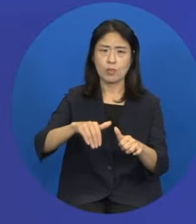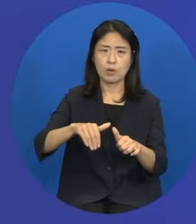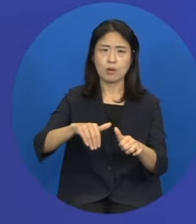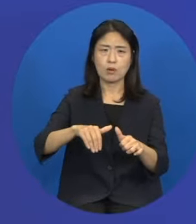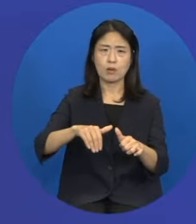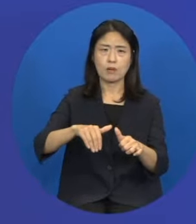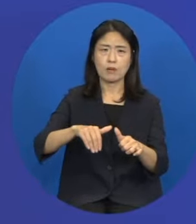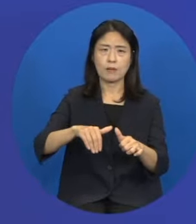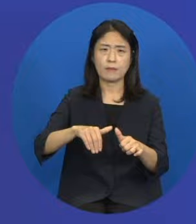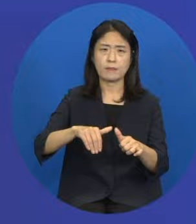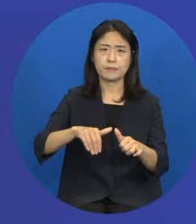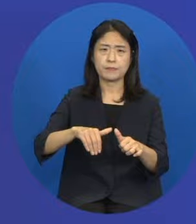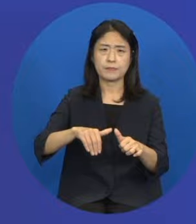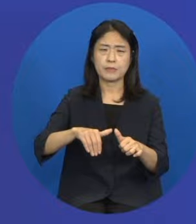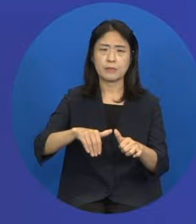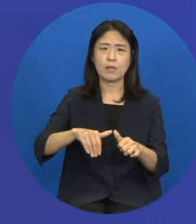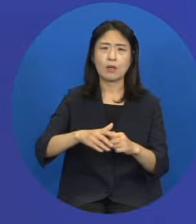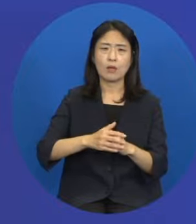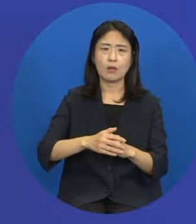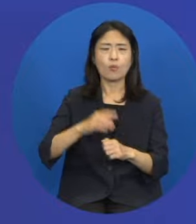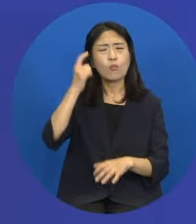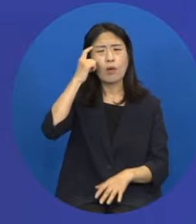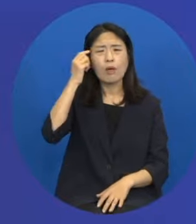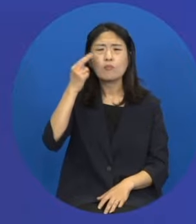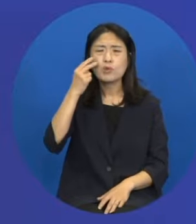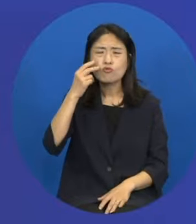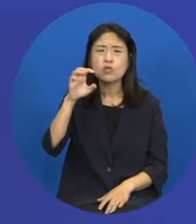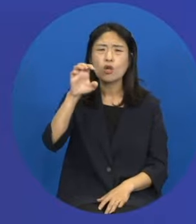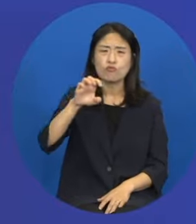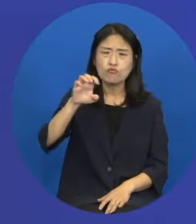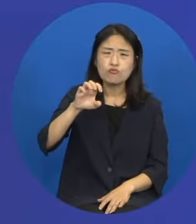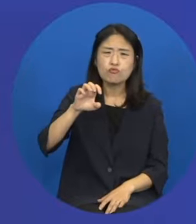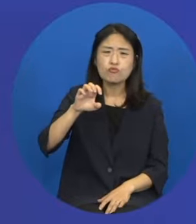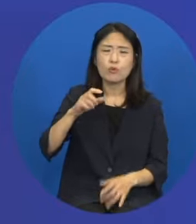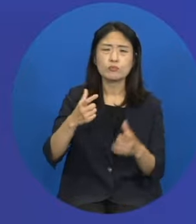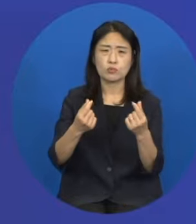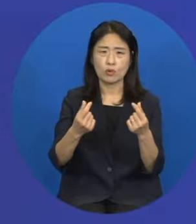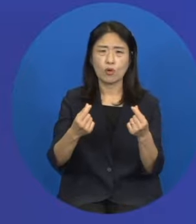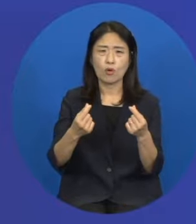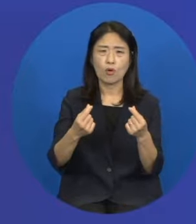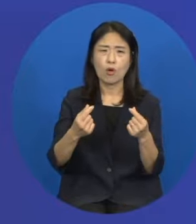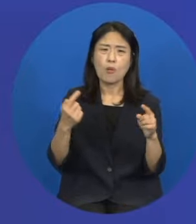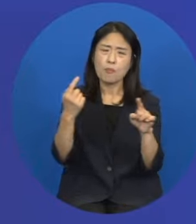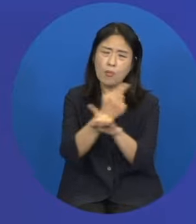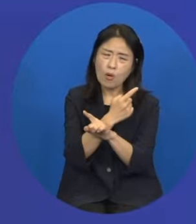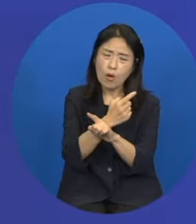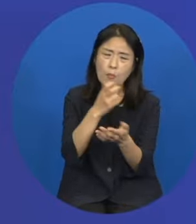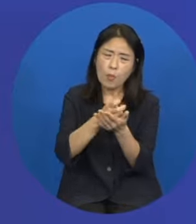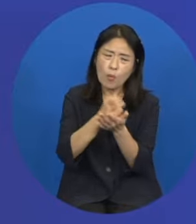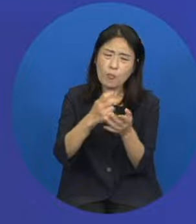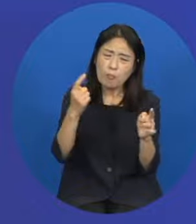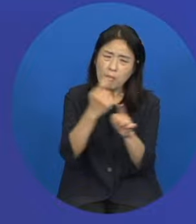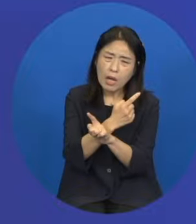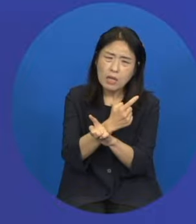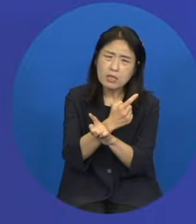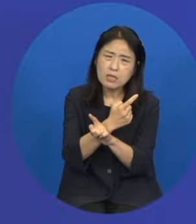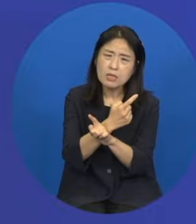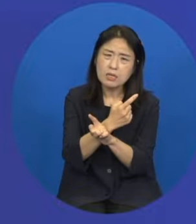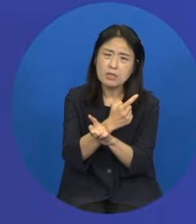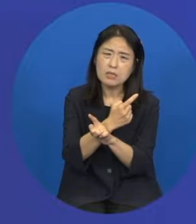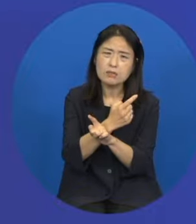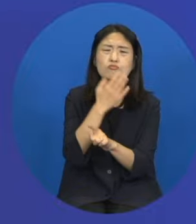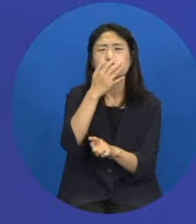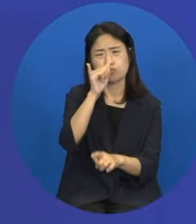여차하면 이제는 미국처럼 유럽처럼 바뀔 가능성이 굉장히 높아지고 있어요. 그런 점에서 우리가 기도해야